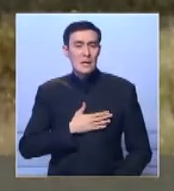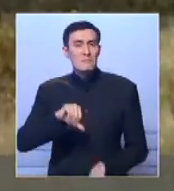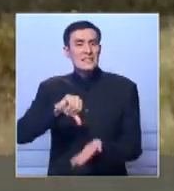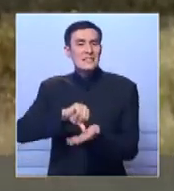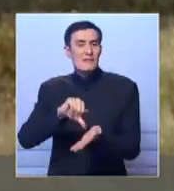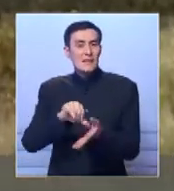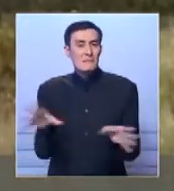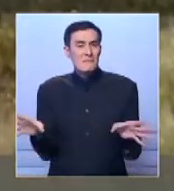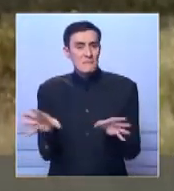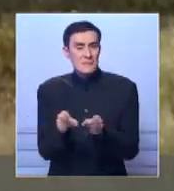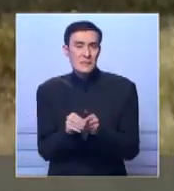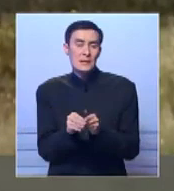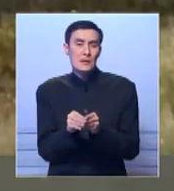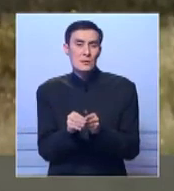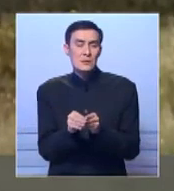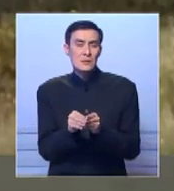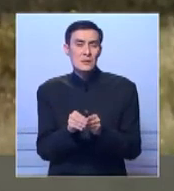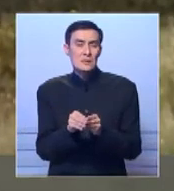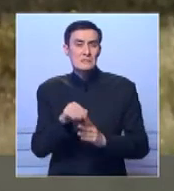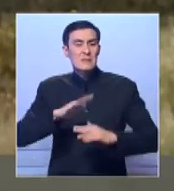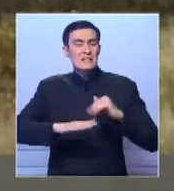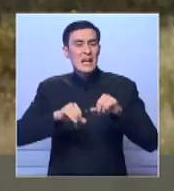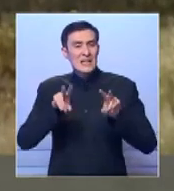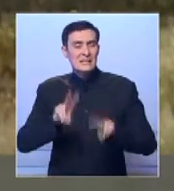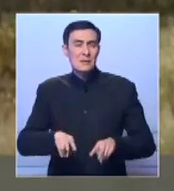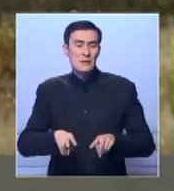представителями и лаборантами, учеными